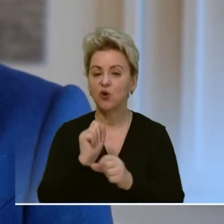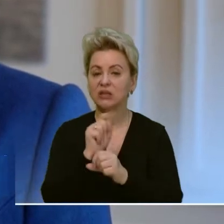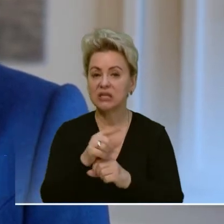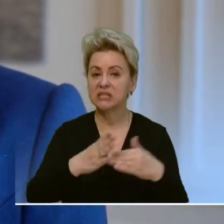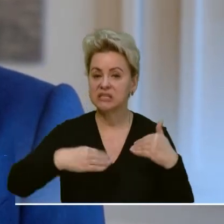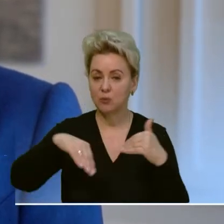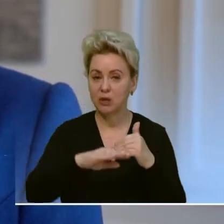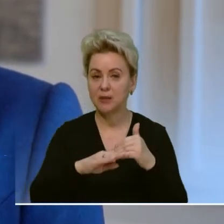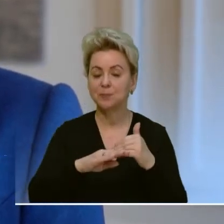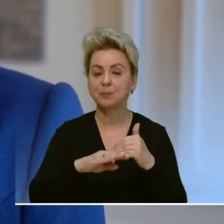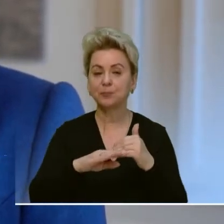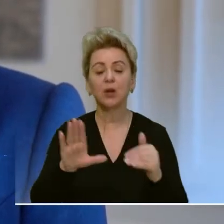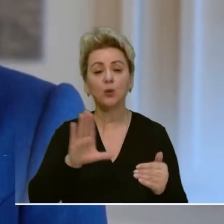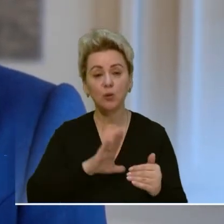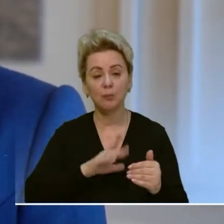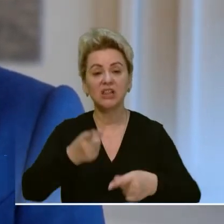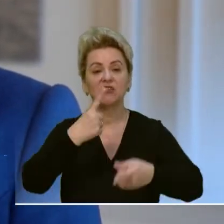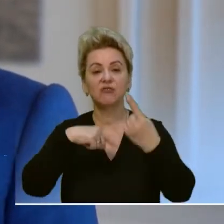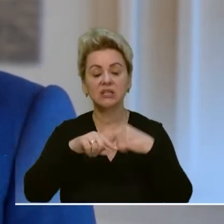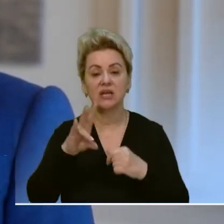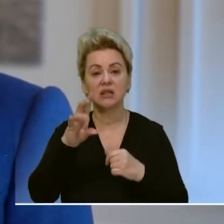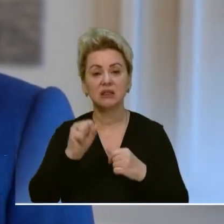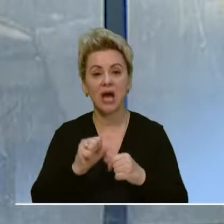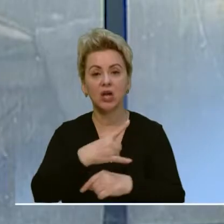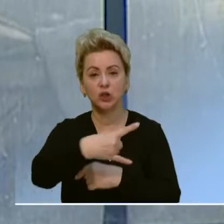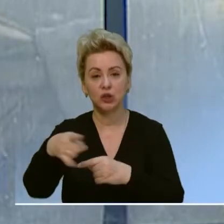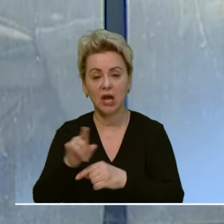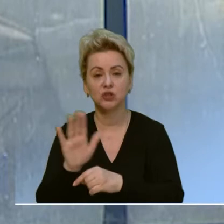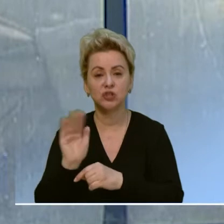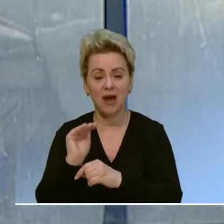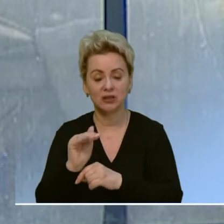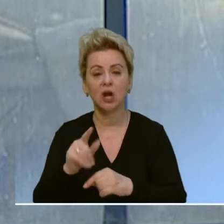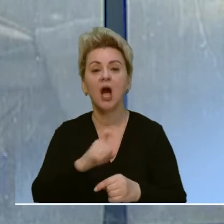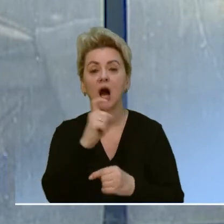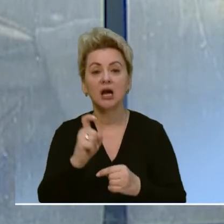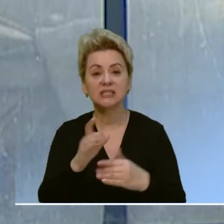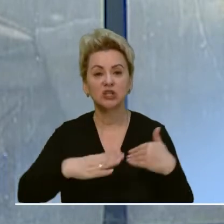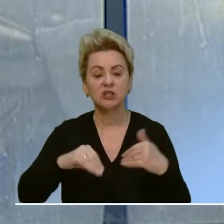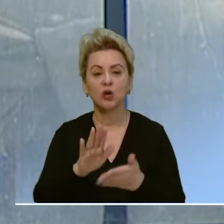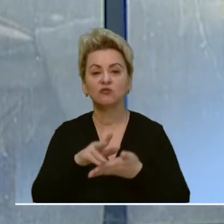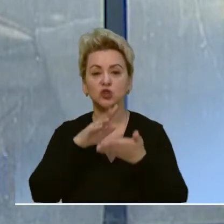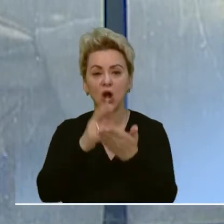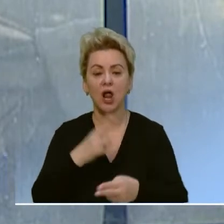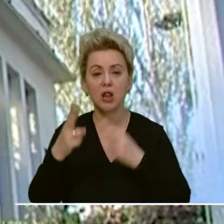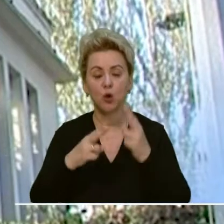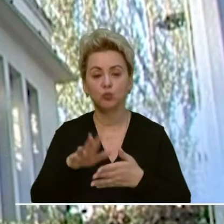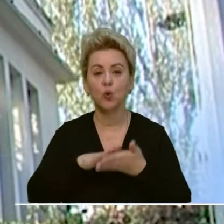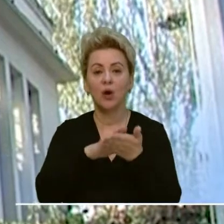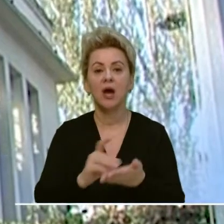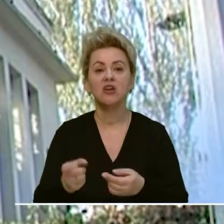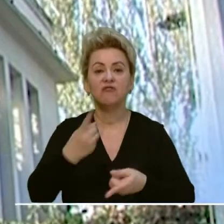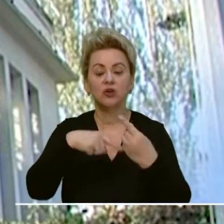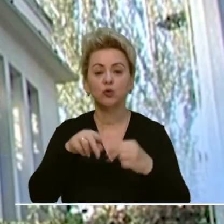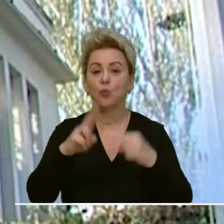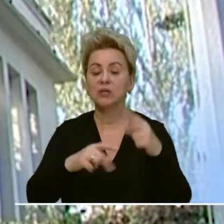назначения земельного участка был возвращен на кинотеатр. Однако собственник земли подал жалобу. Владельцы участка вернули